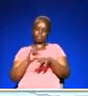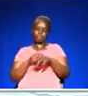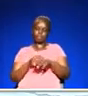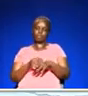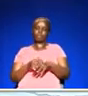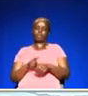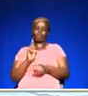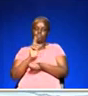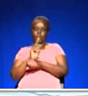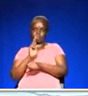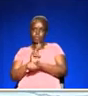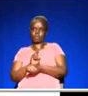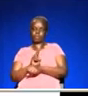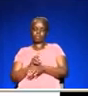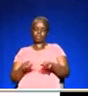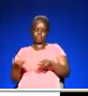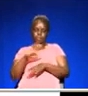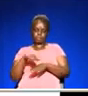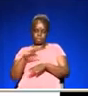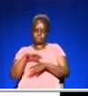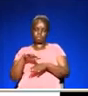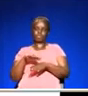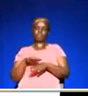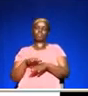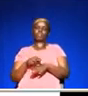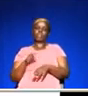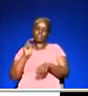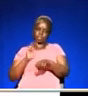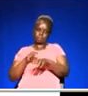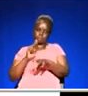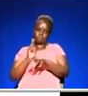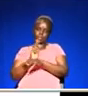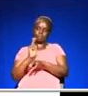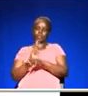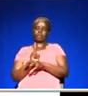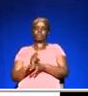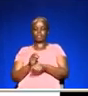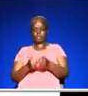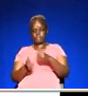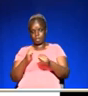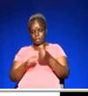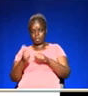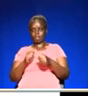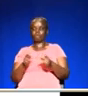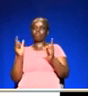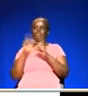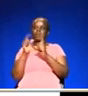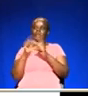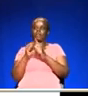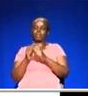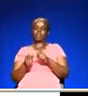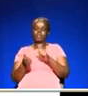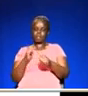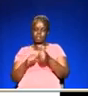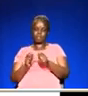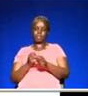vitenzi. Kimsingi, kitenzi ni kitendo. Katika lugha ya Kiingereza wanasema verb. Kitenzi